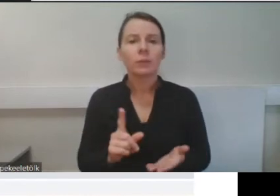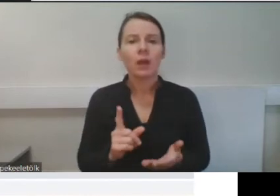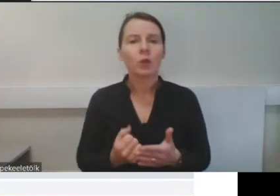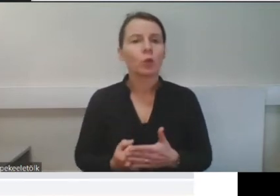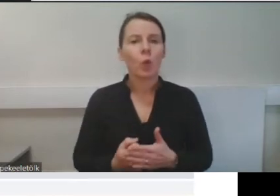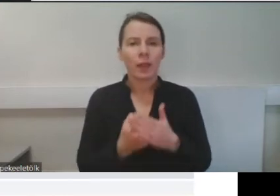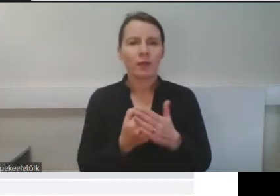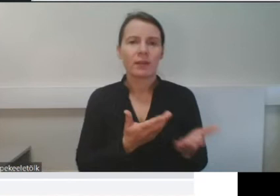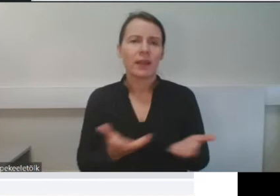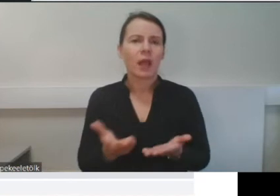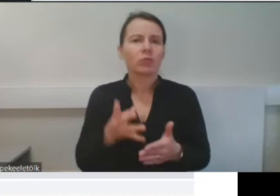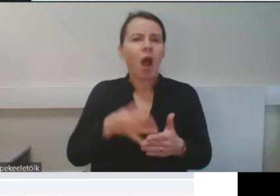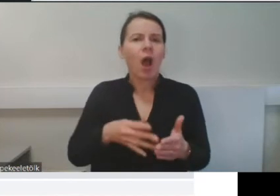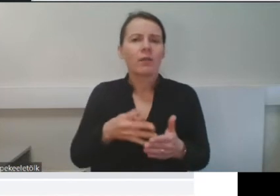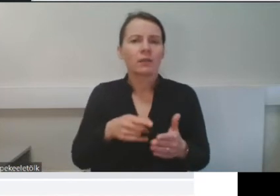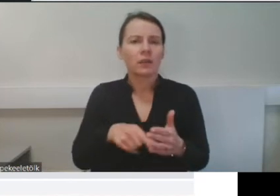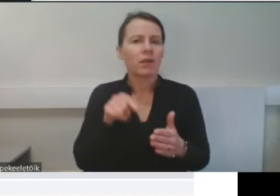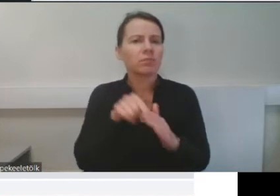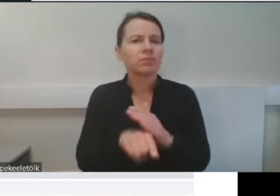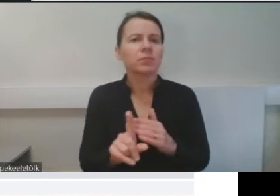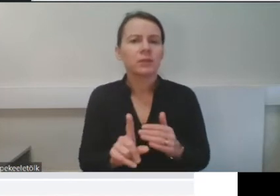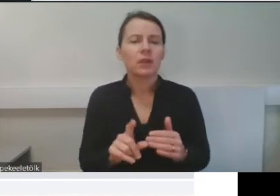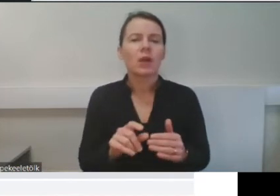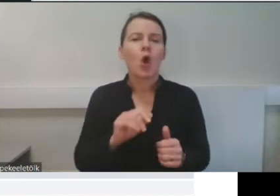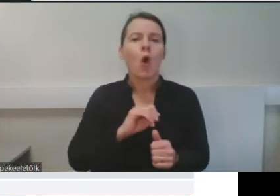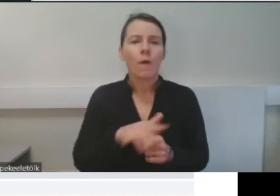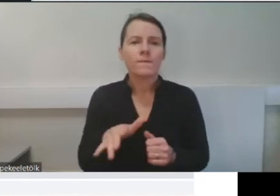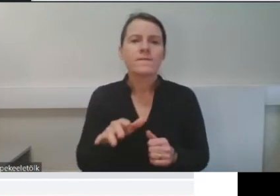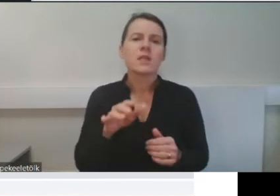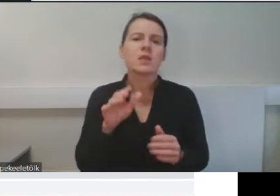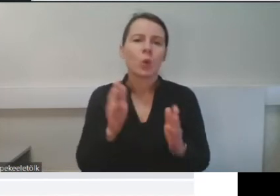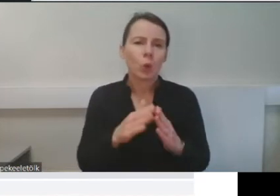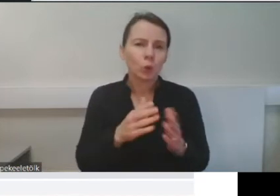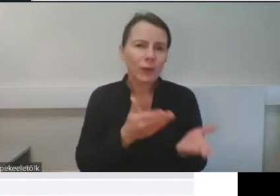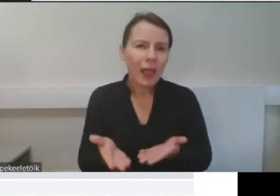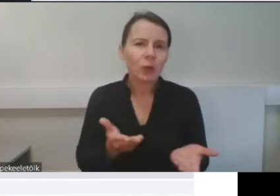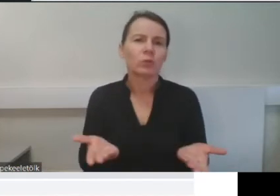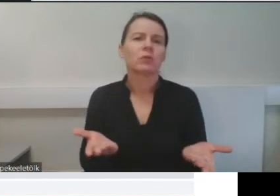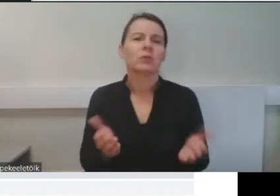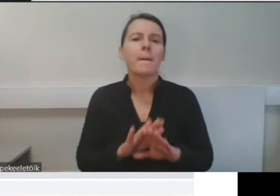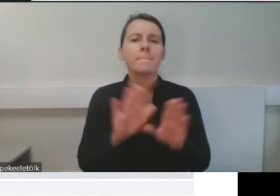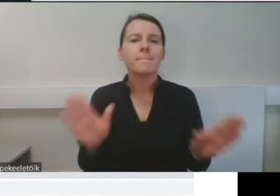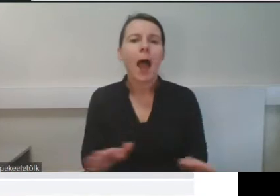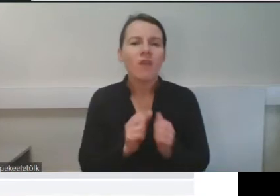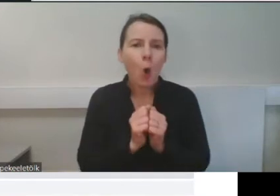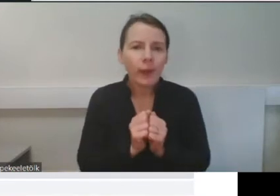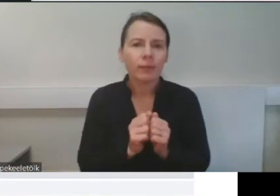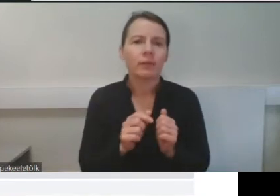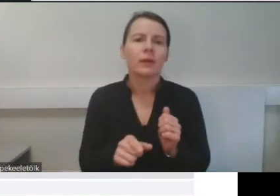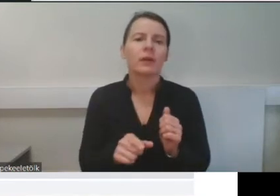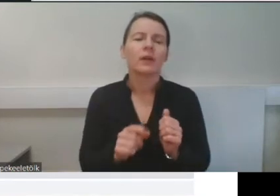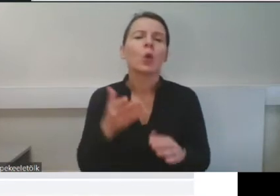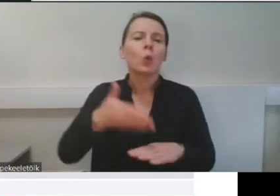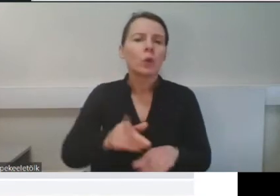teatavasti osutatakse ka päevases vormis päevahoiu teenusena, ka selle kohta on paar tabelit